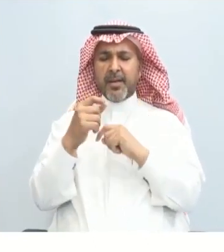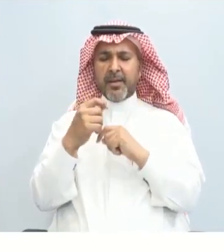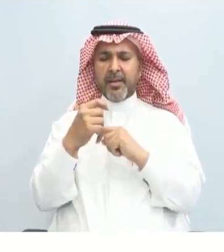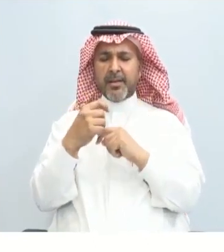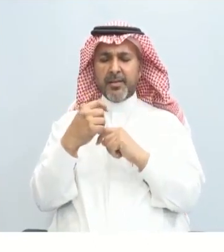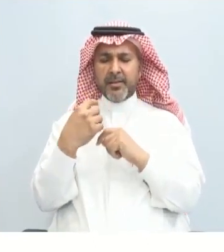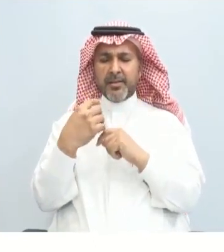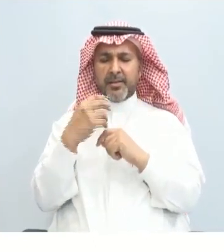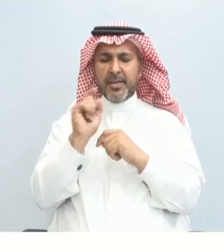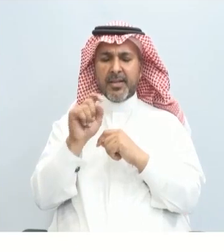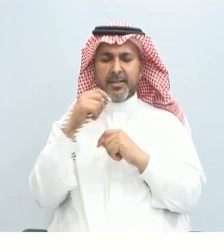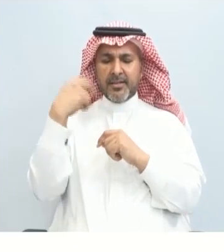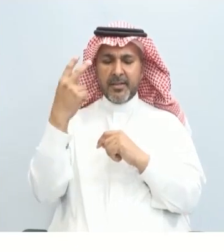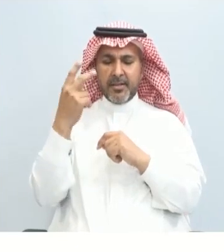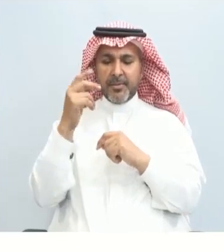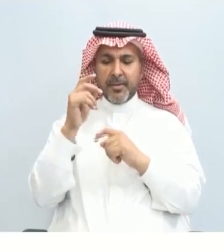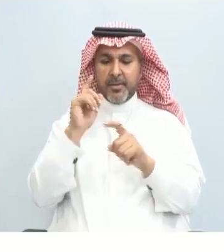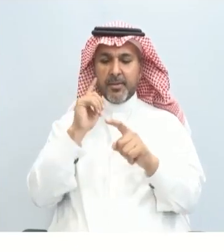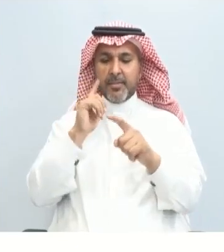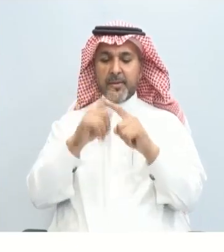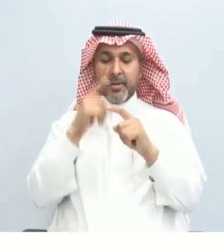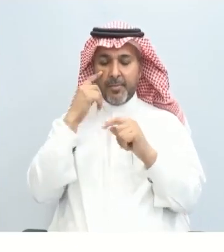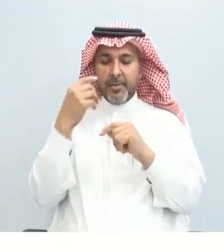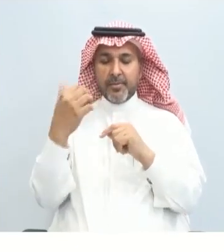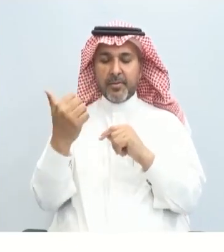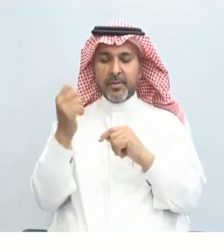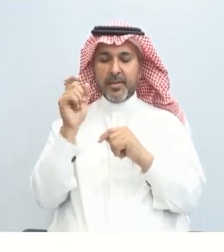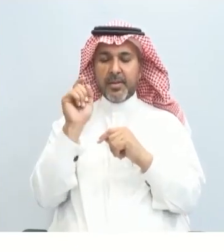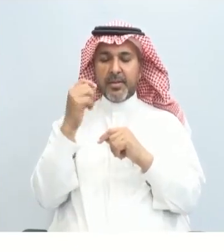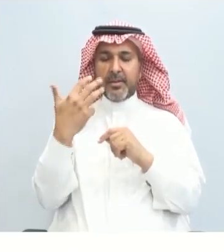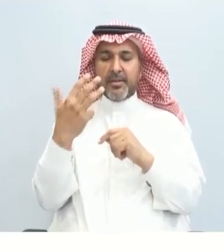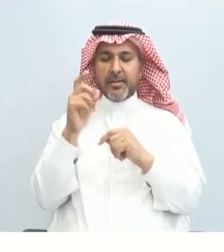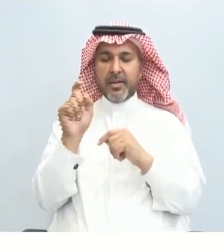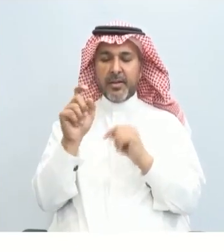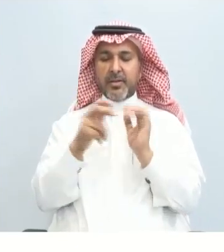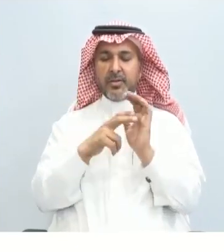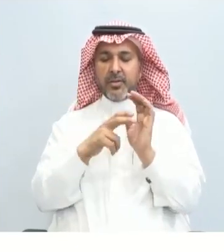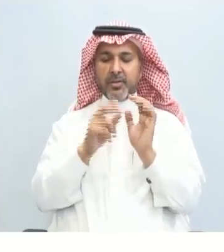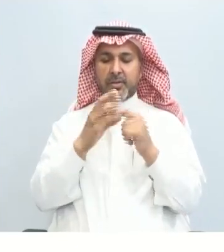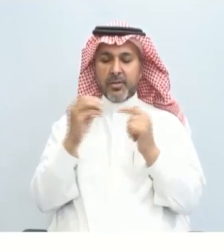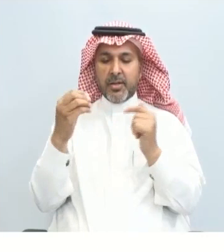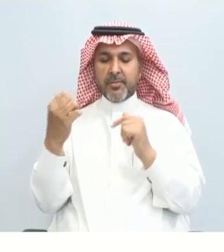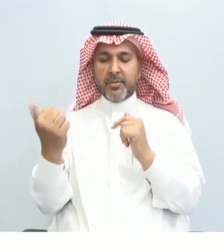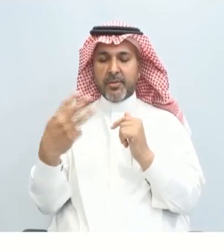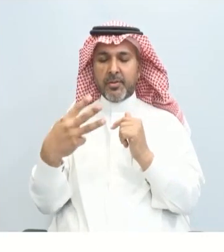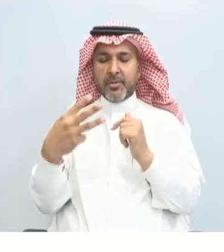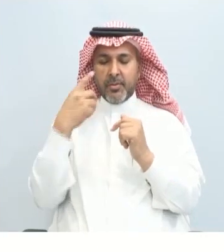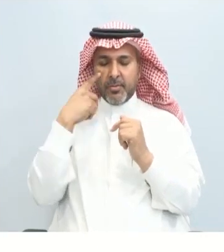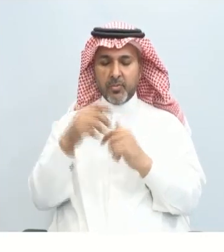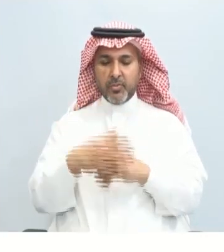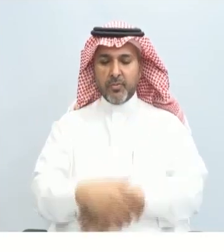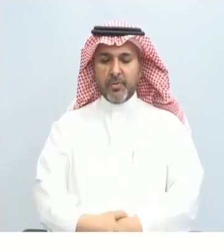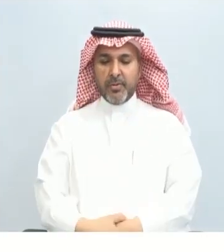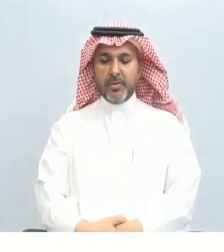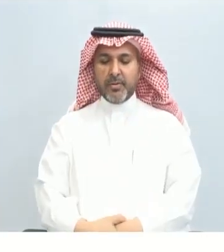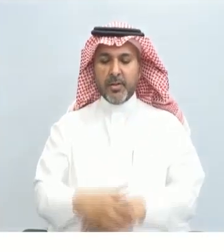ت اكس وبنقل ال 36 للطرف الثاني تصير سالب 36 وصارت هذه معادله من الدرجه الثانيه ساخذ